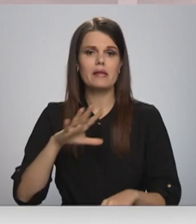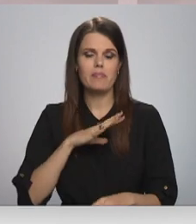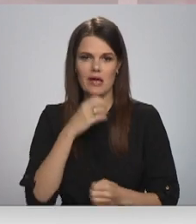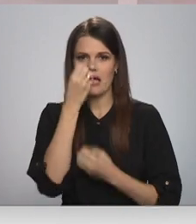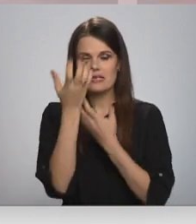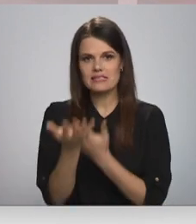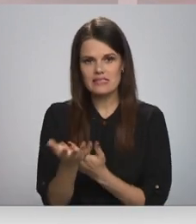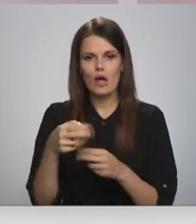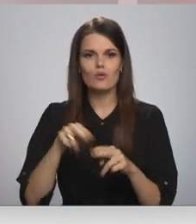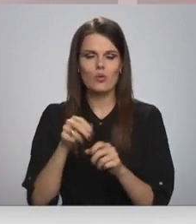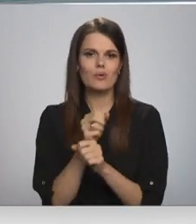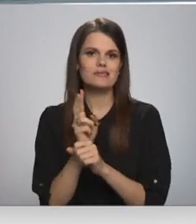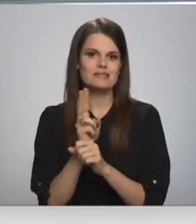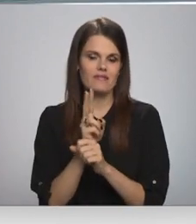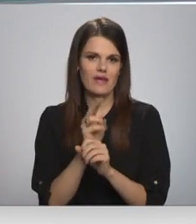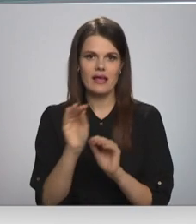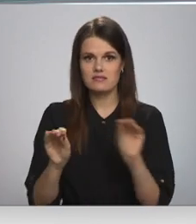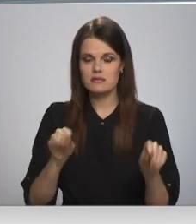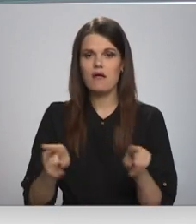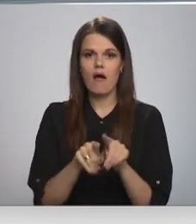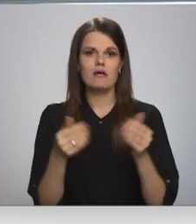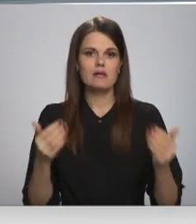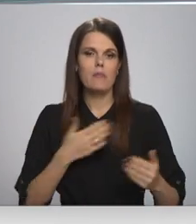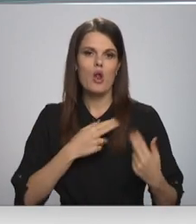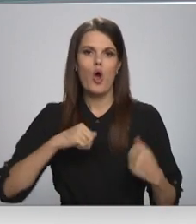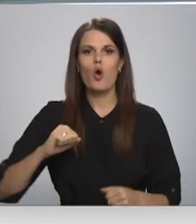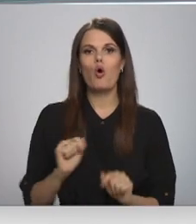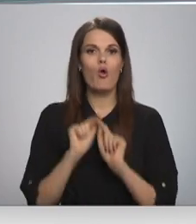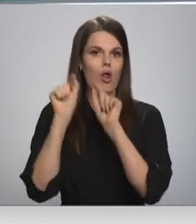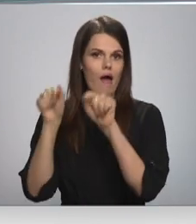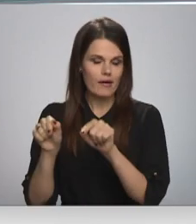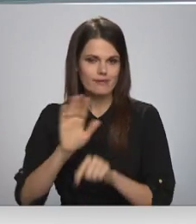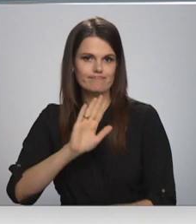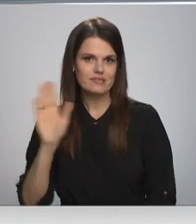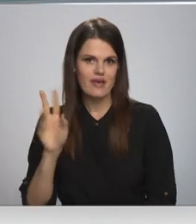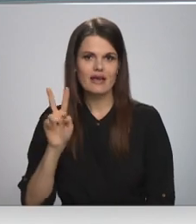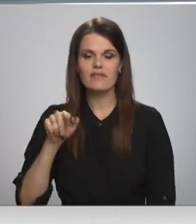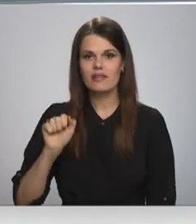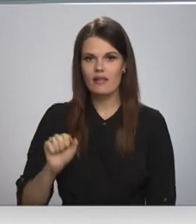vakarā piemiņas vietā atrodas arī man kolēģi Vita Anstrete. Sveika, Vita! Vārds tev!